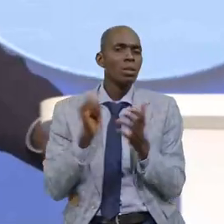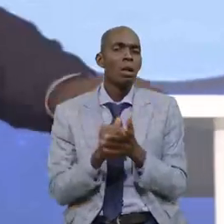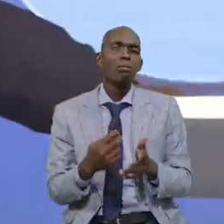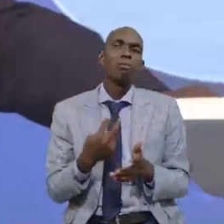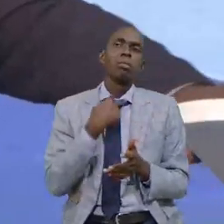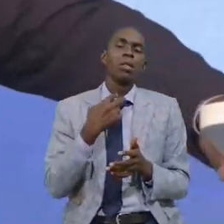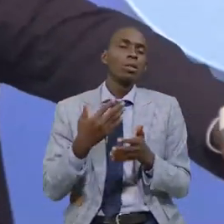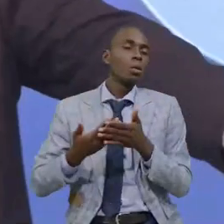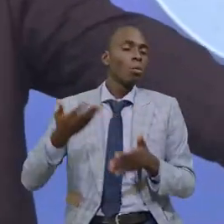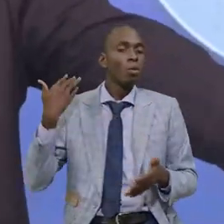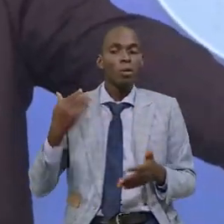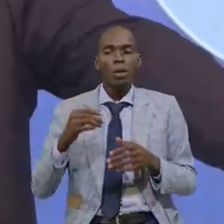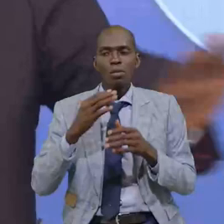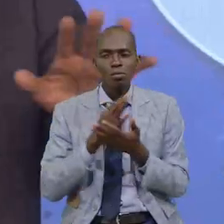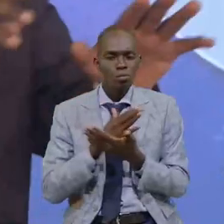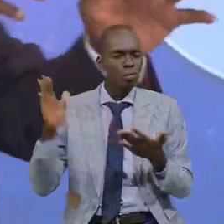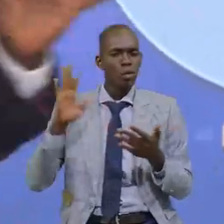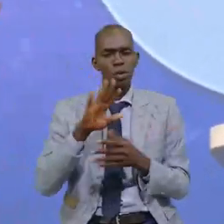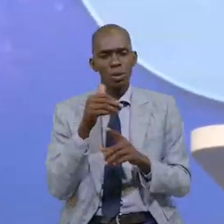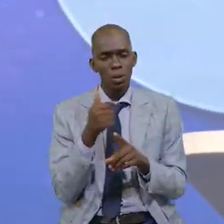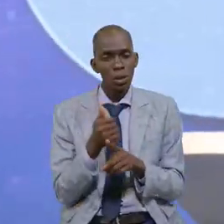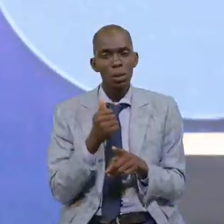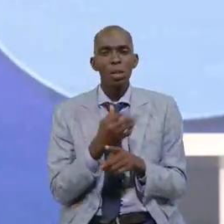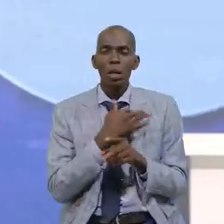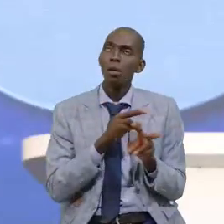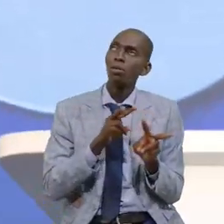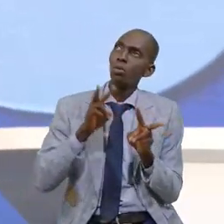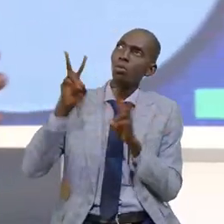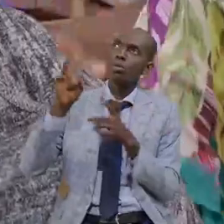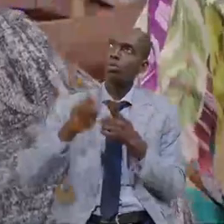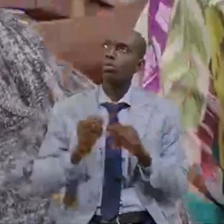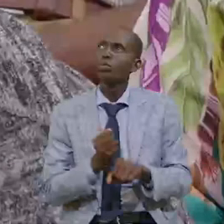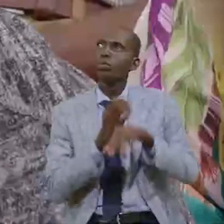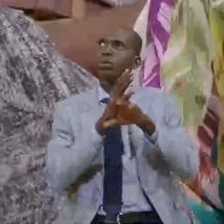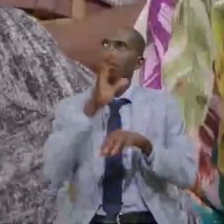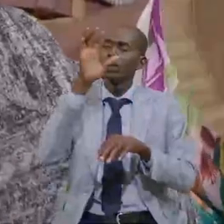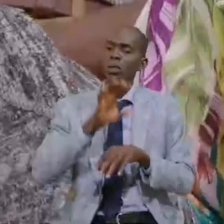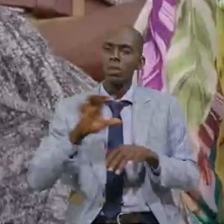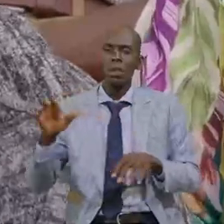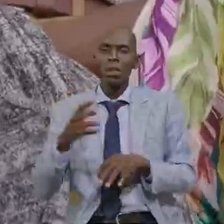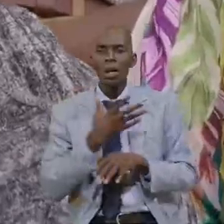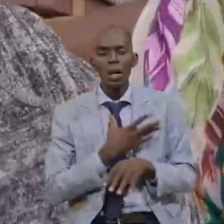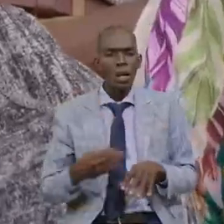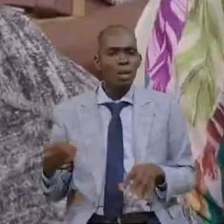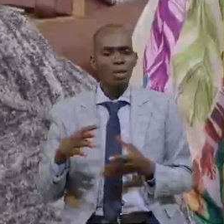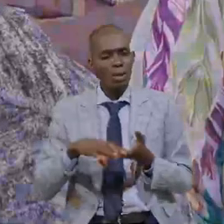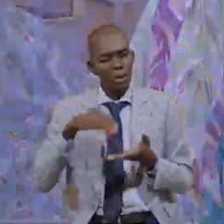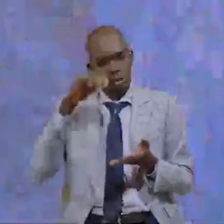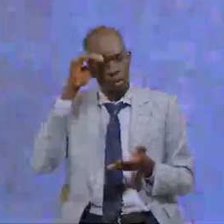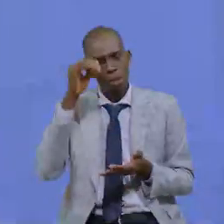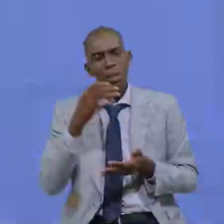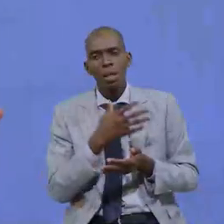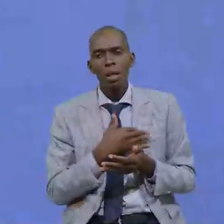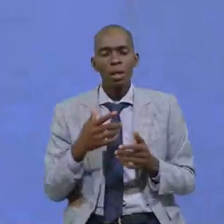par le passé. Détourne les regards de toi-même, regarde au calvaire, regarde au-delà de toi-même et